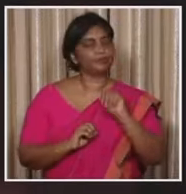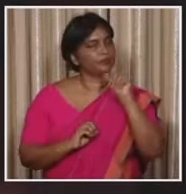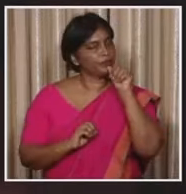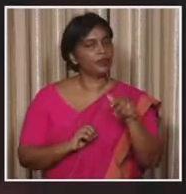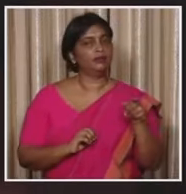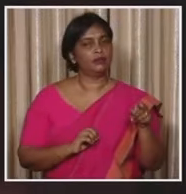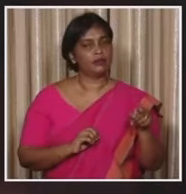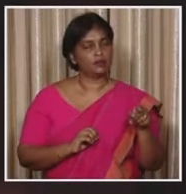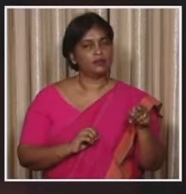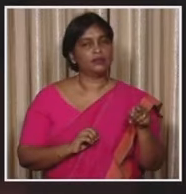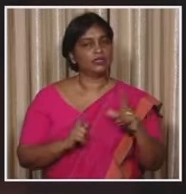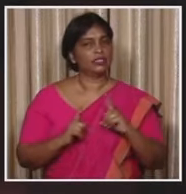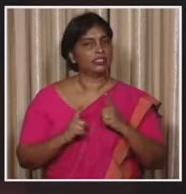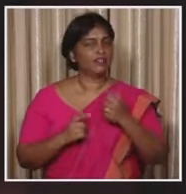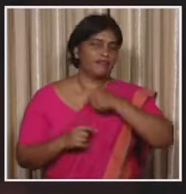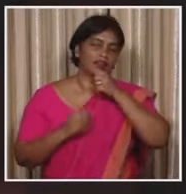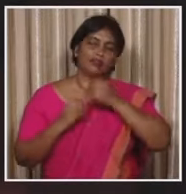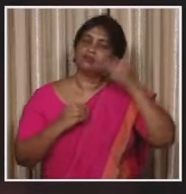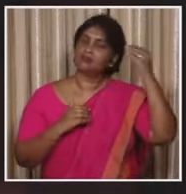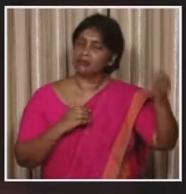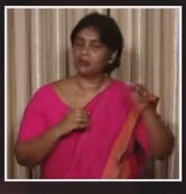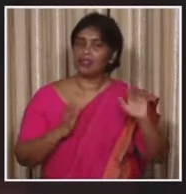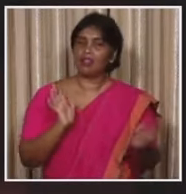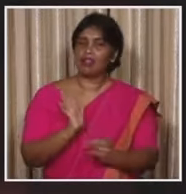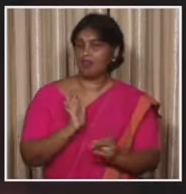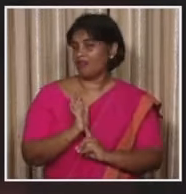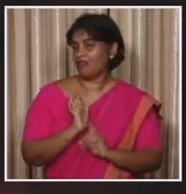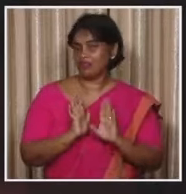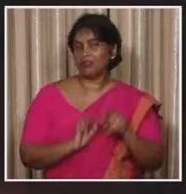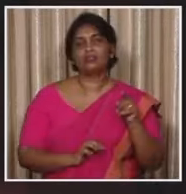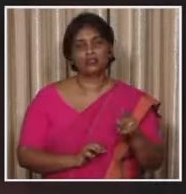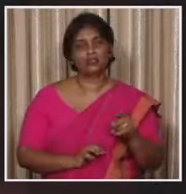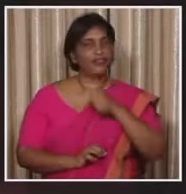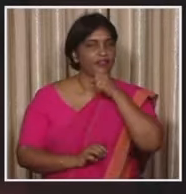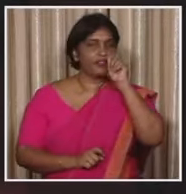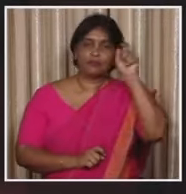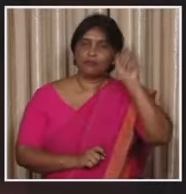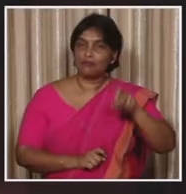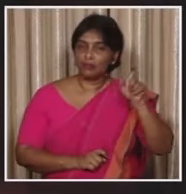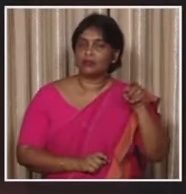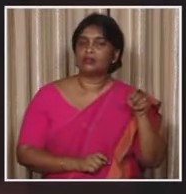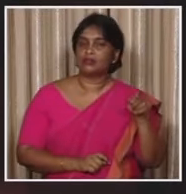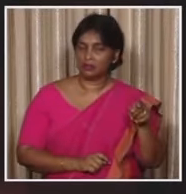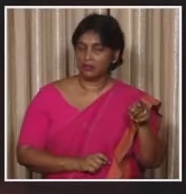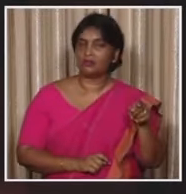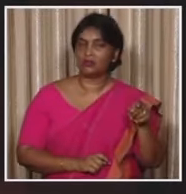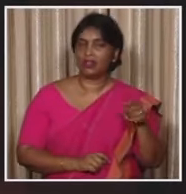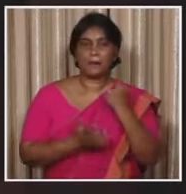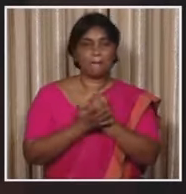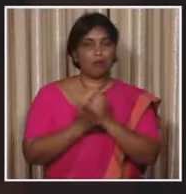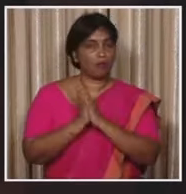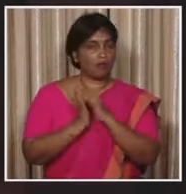වශයෙන්ම ජීවිතයේ සදා කාලයේ ගත කරන ලක්ෂ සංඛ්‍යාත මේ ජේෂ්ඨ පුරවැසියන්ගේ ඒ